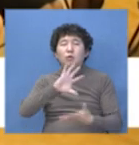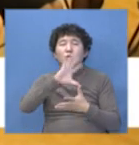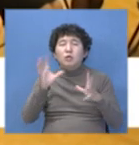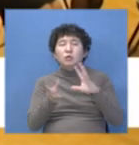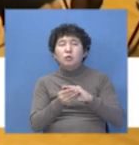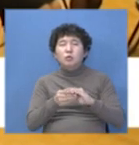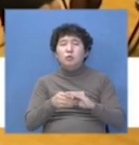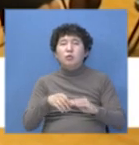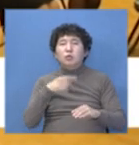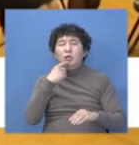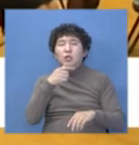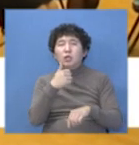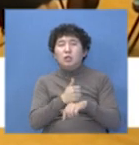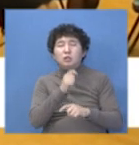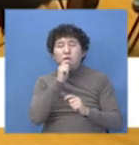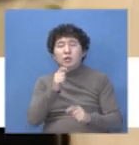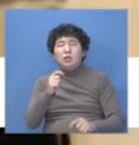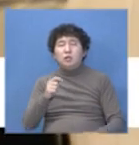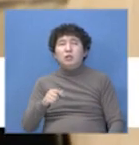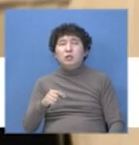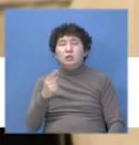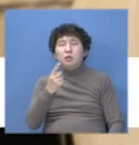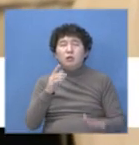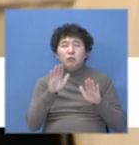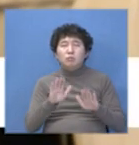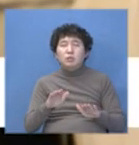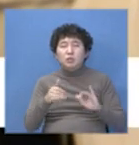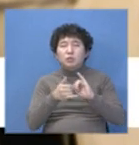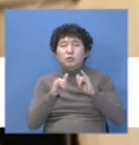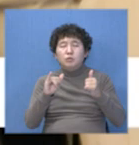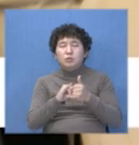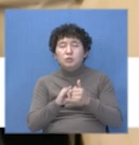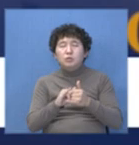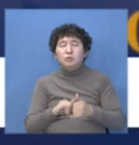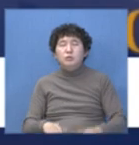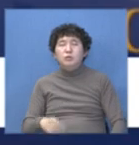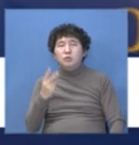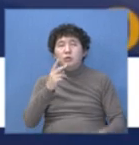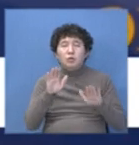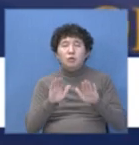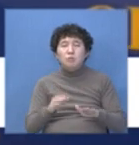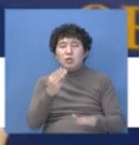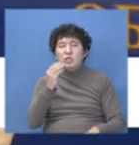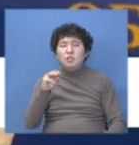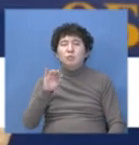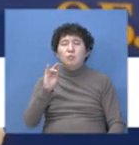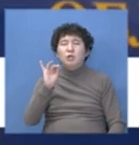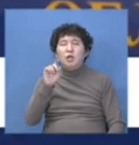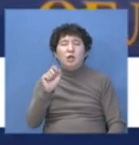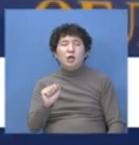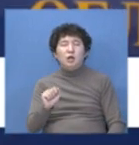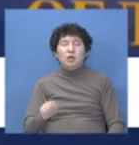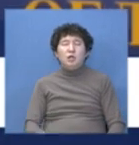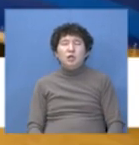Глубокое ауданынан келген Жансая Қайратқызы иеленсе, бірінші орынды өскемендік Бақыт Қыдырханова алды. Екінші орынды Шымынайха ауданының намысын қорғаған